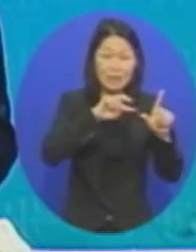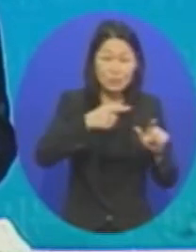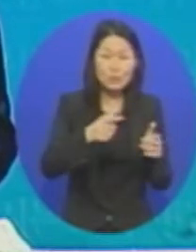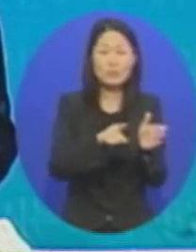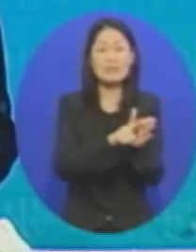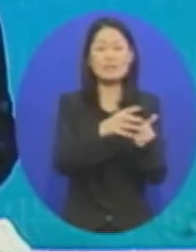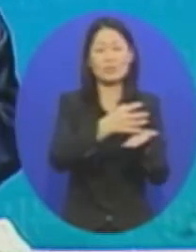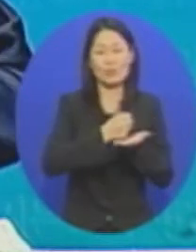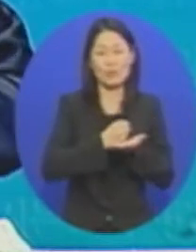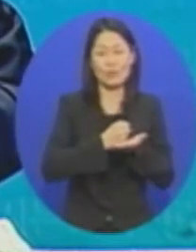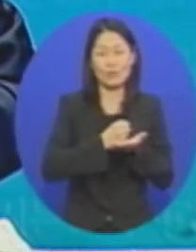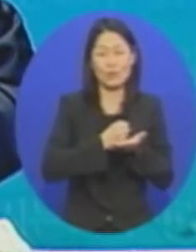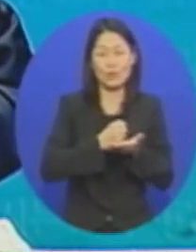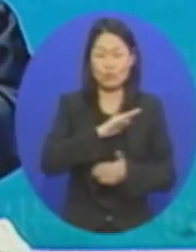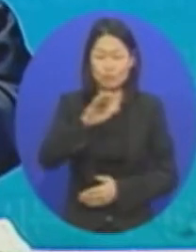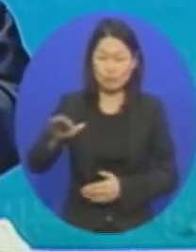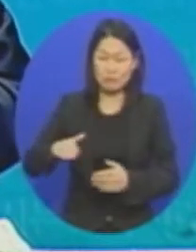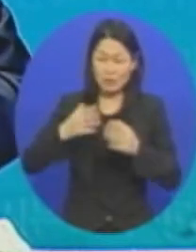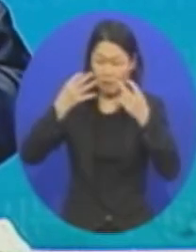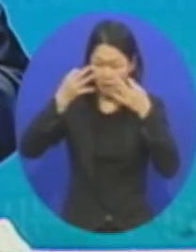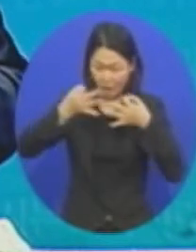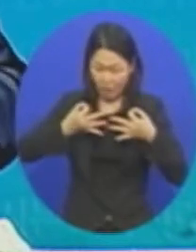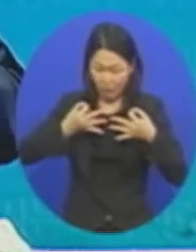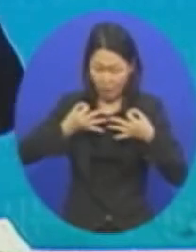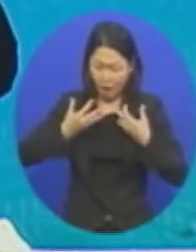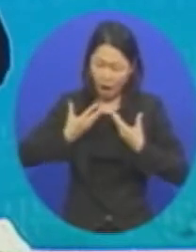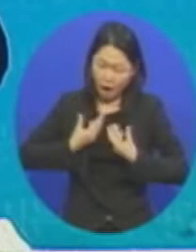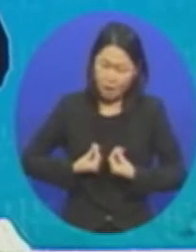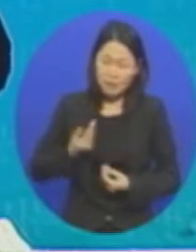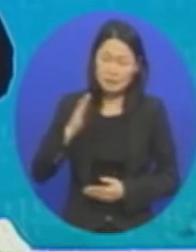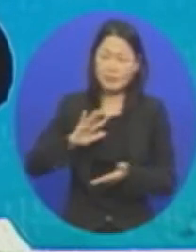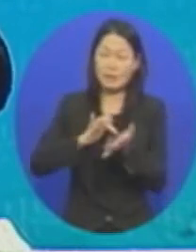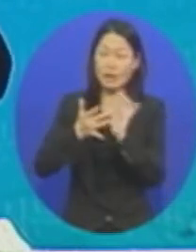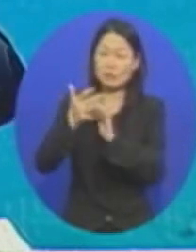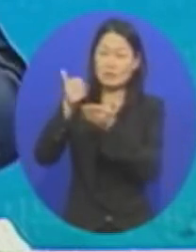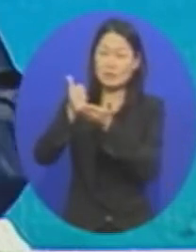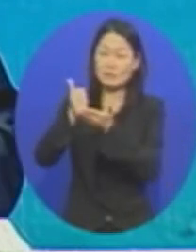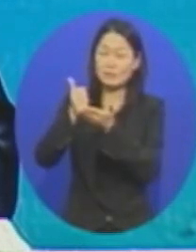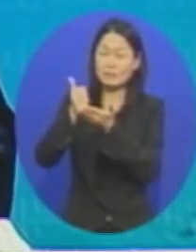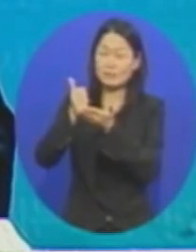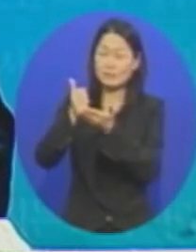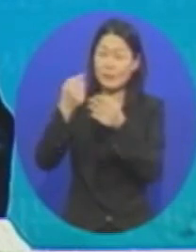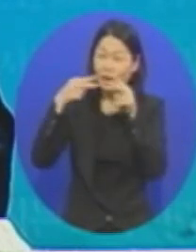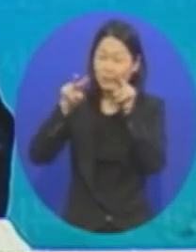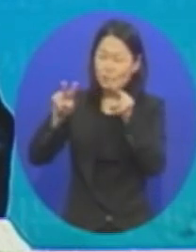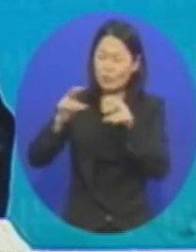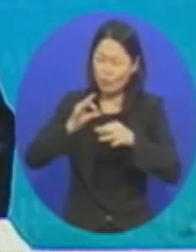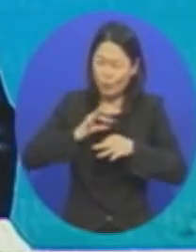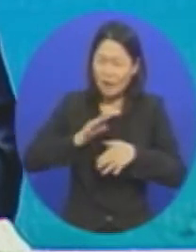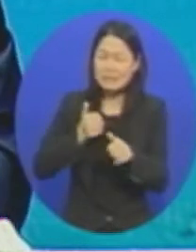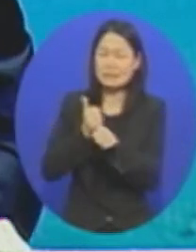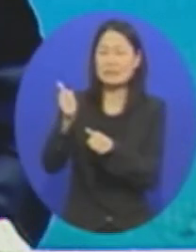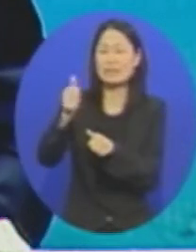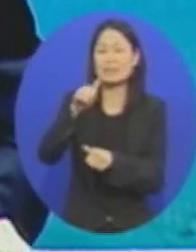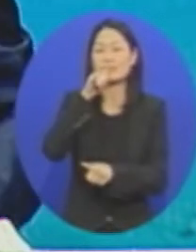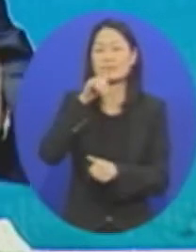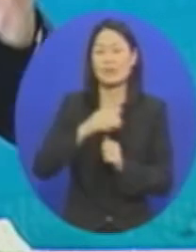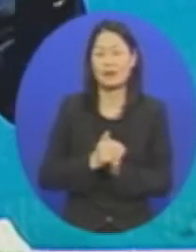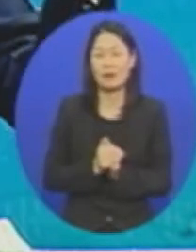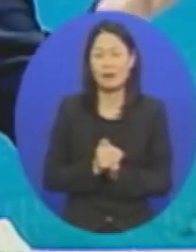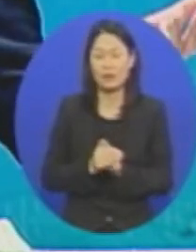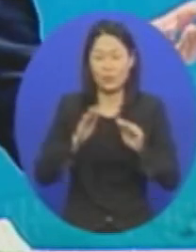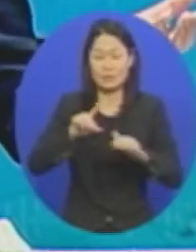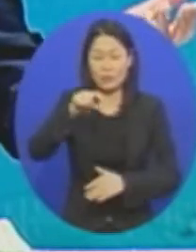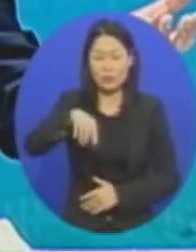받아요 우리를 바라 보면 절망 이지만 예수님을 바라보면 올라온 승리가 와요 오늘 이